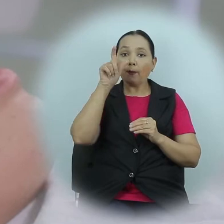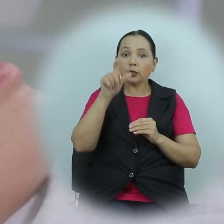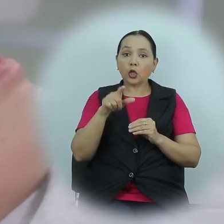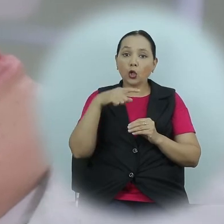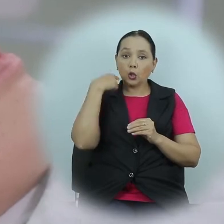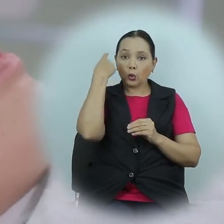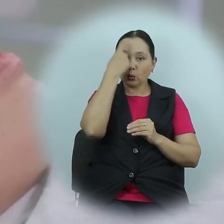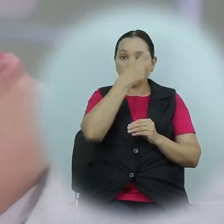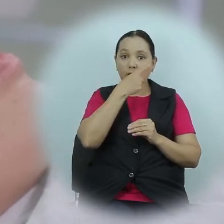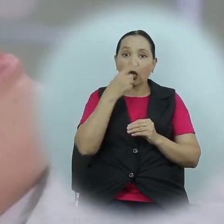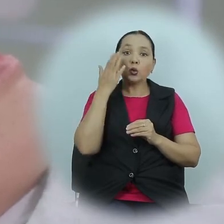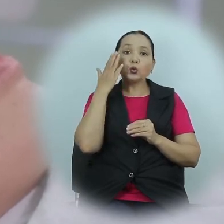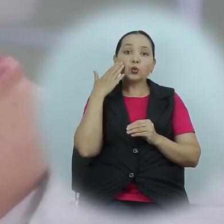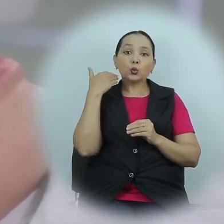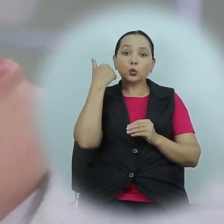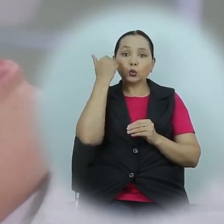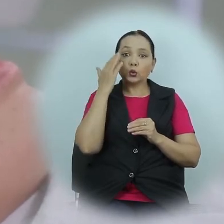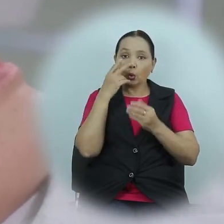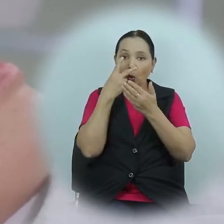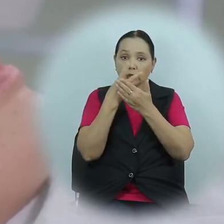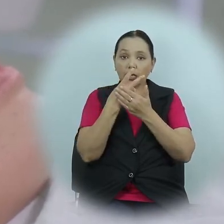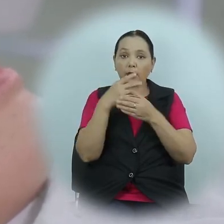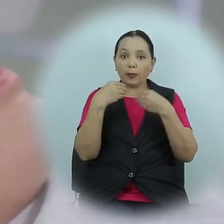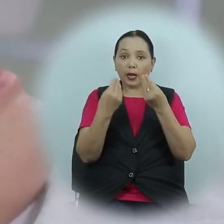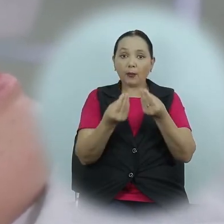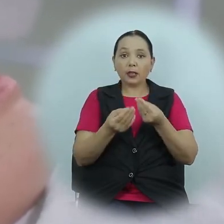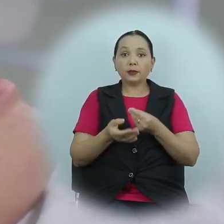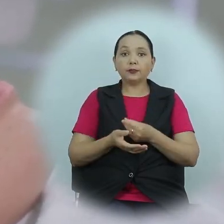mijozning yuziga surishni ko'rsatib beraman.